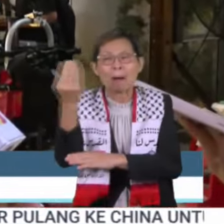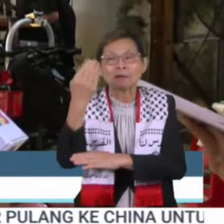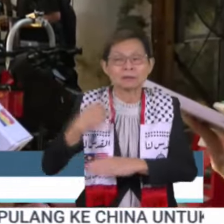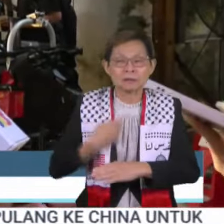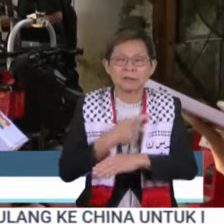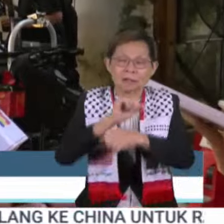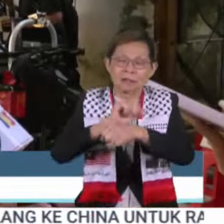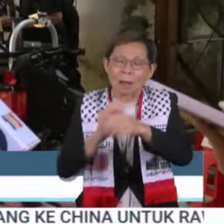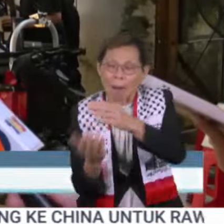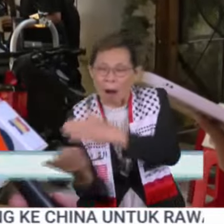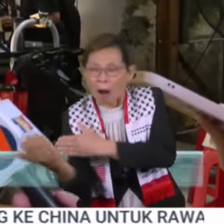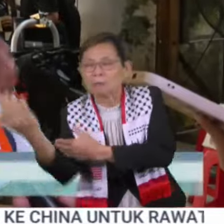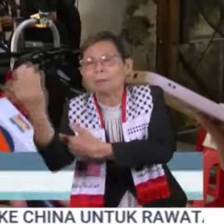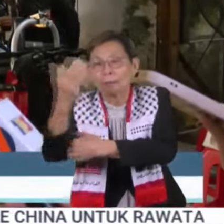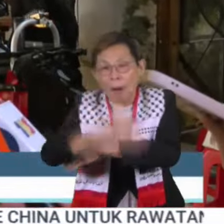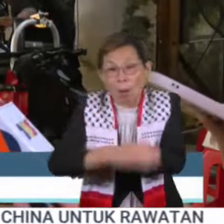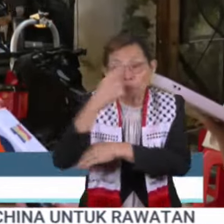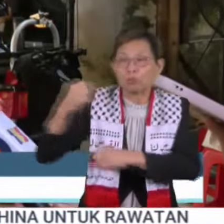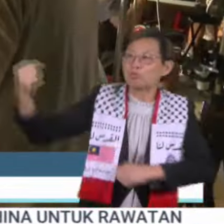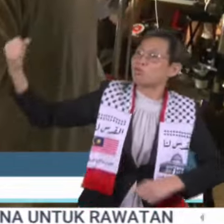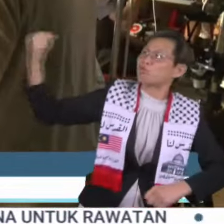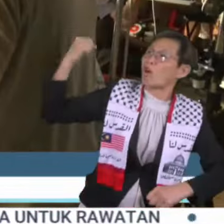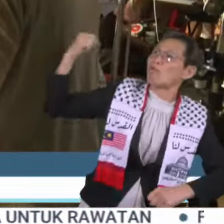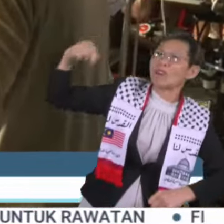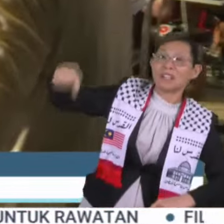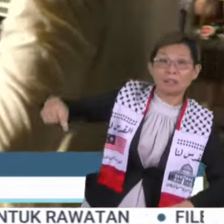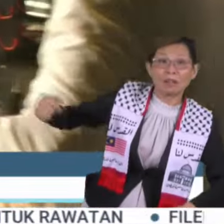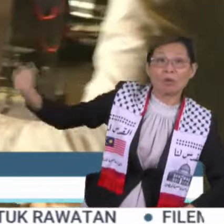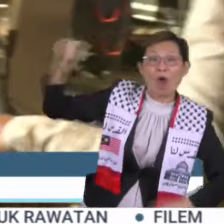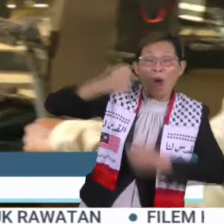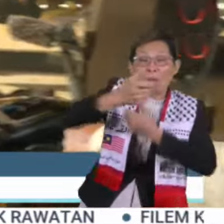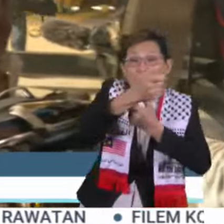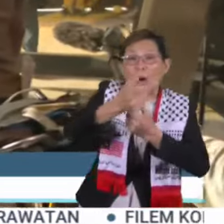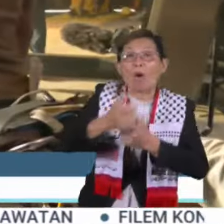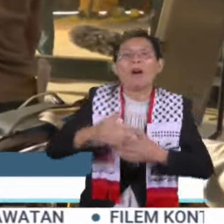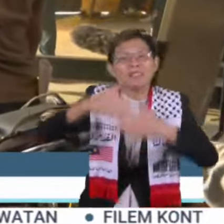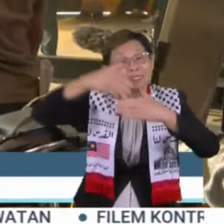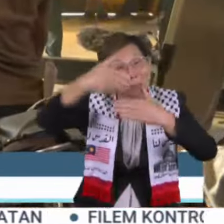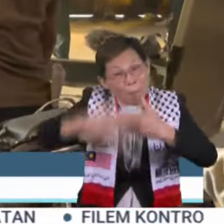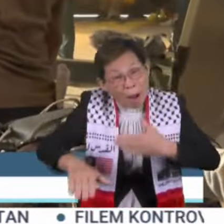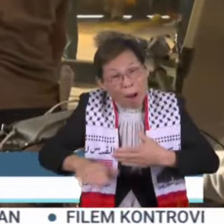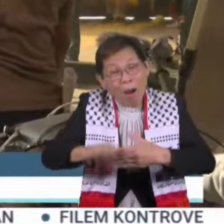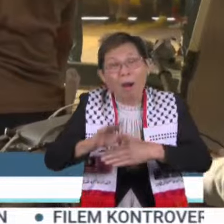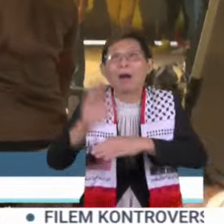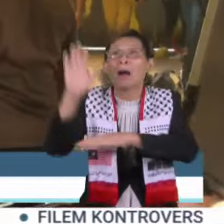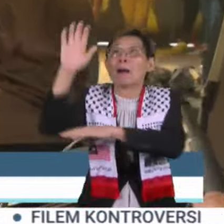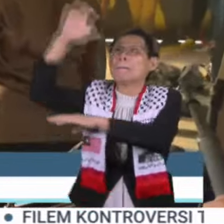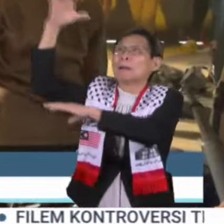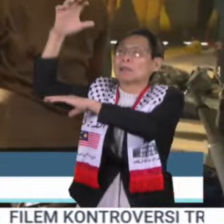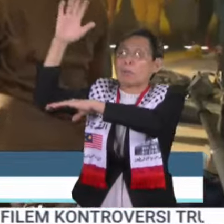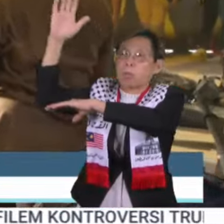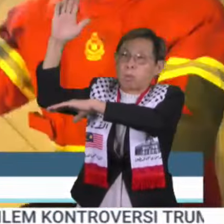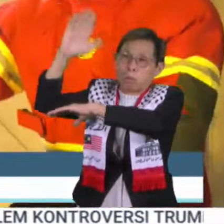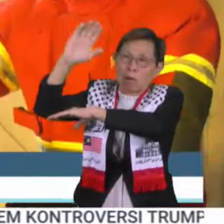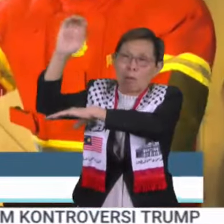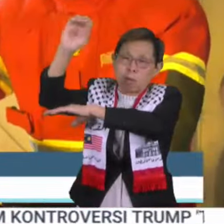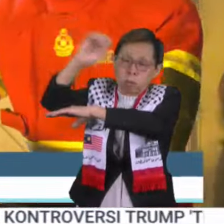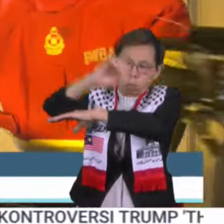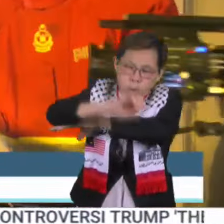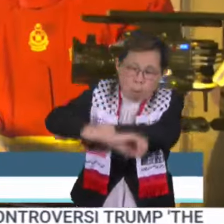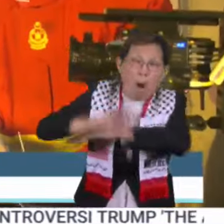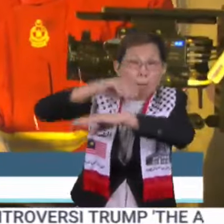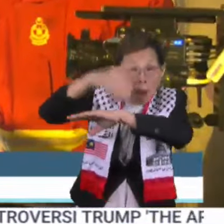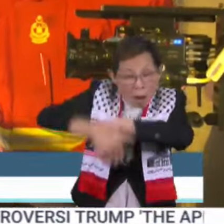kita kerja sampai petang. Tapi untuk wira-wira ini, mereka kerja selepas matahari terbenam. So dalam kempen OPPO